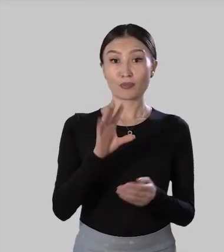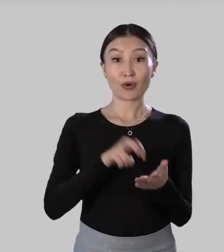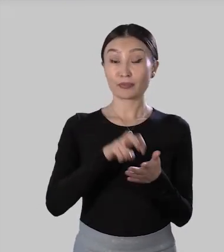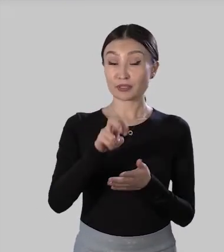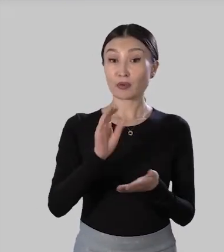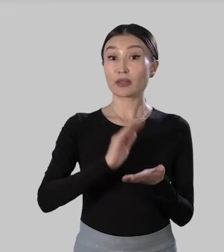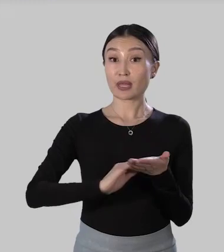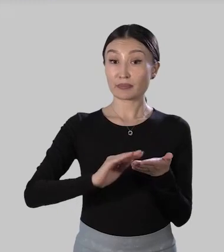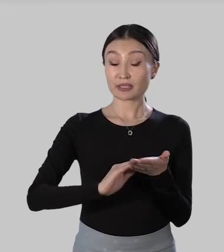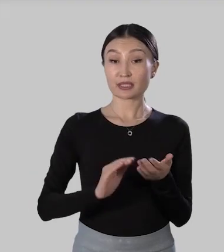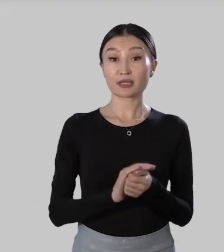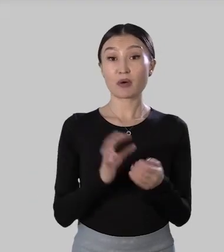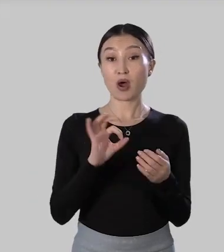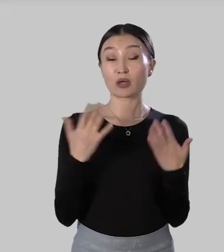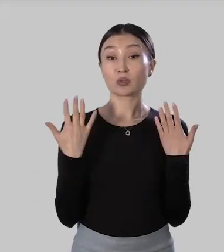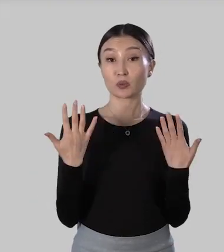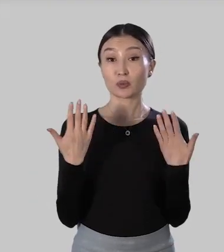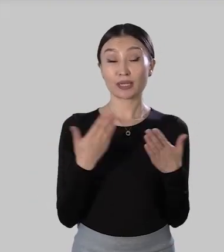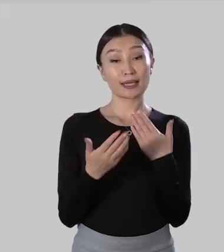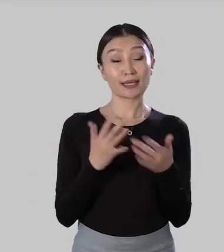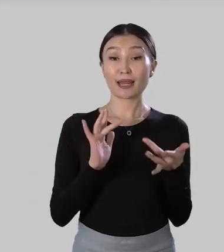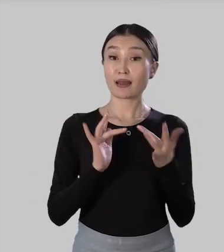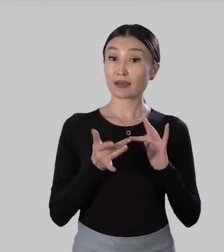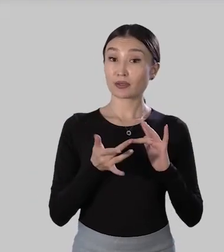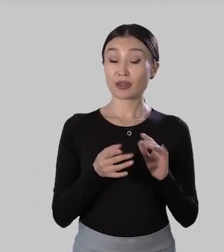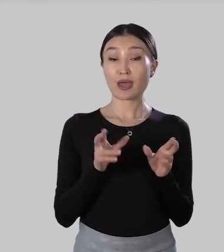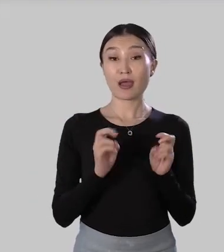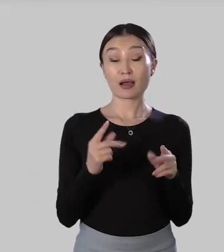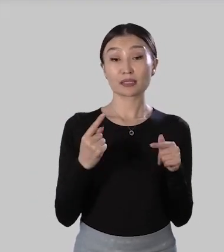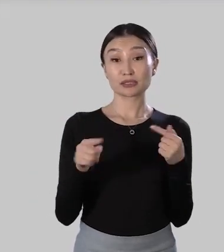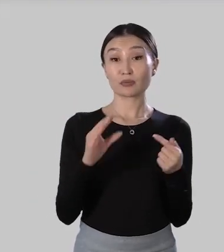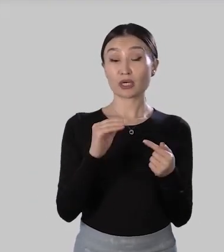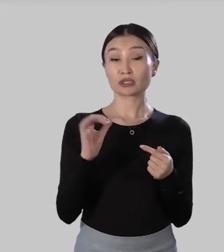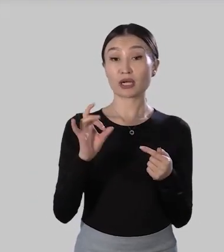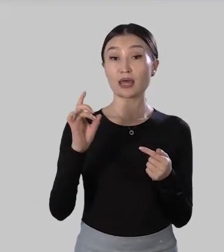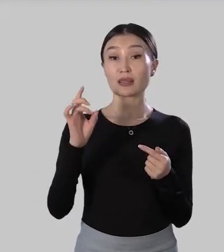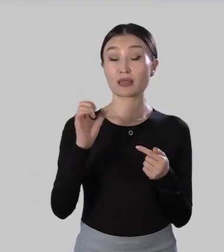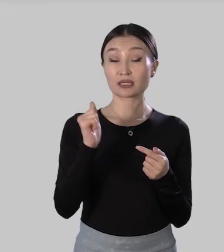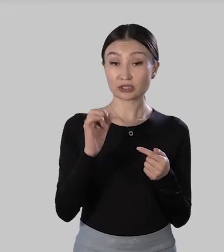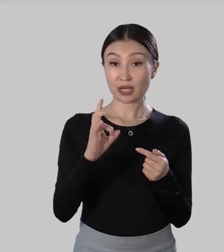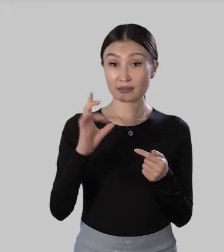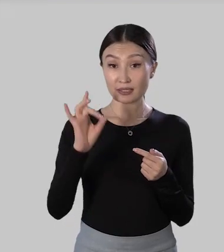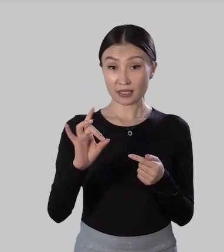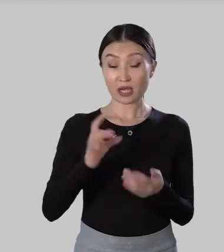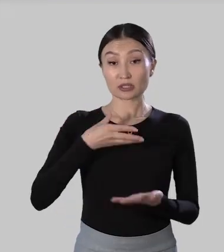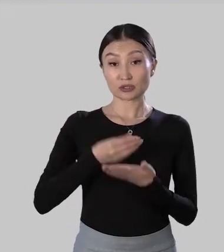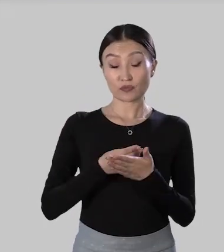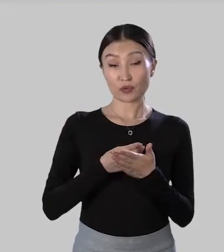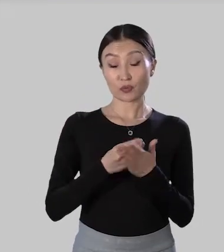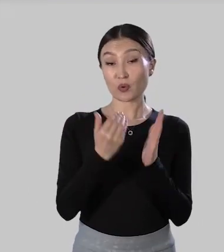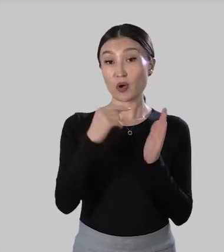Любое письмо, написано ли оно от руки или электронное, как особый жанр, имеет свою особую